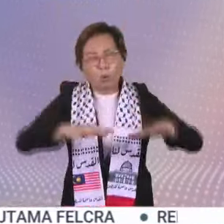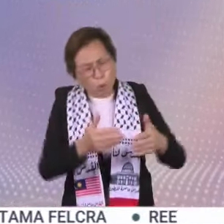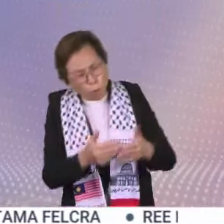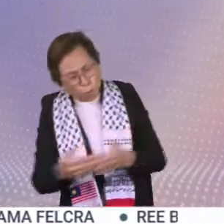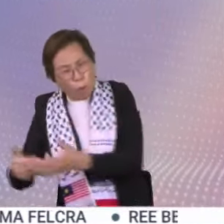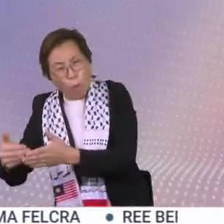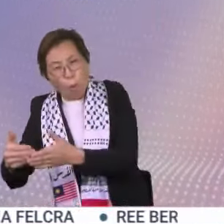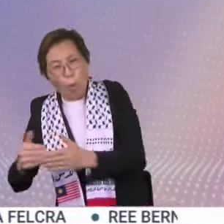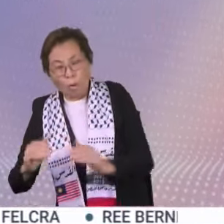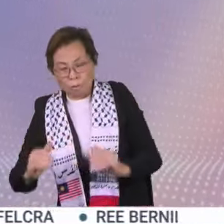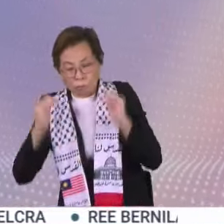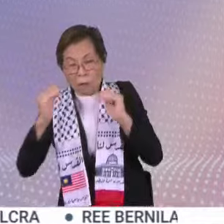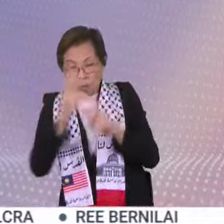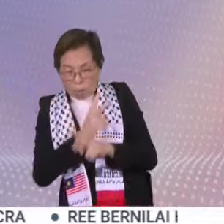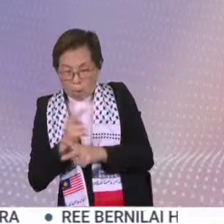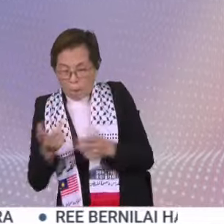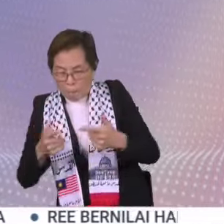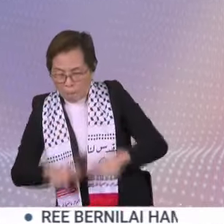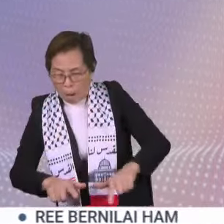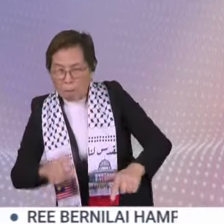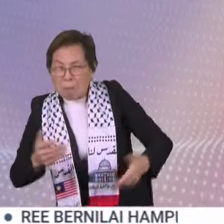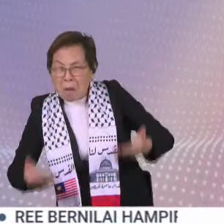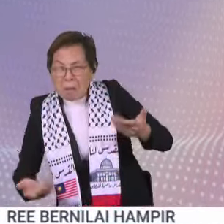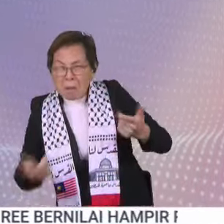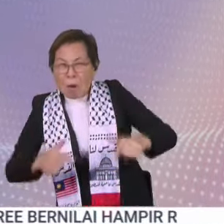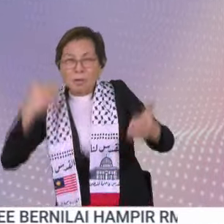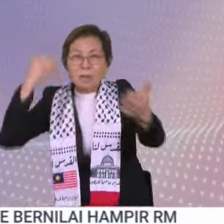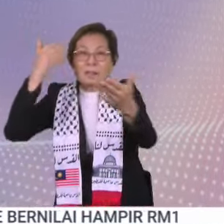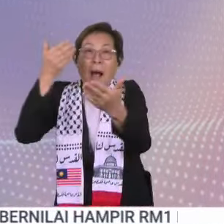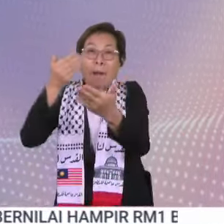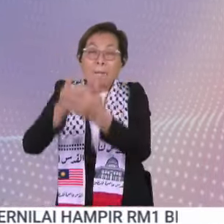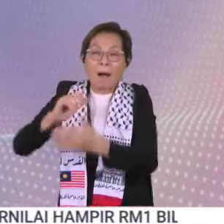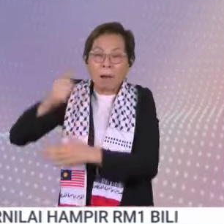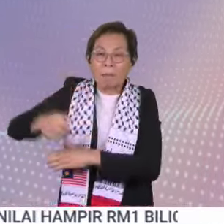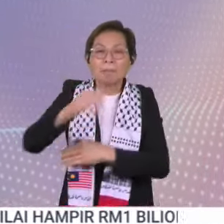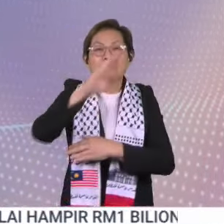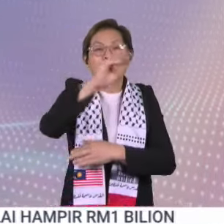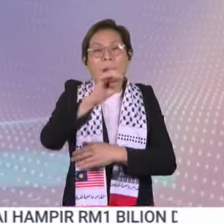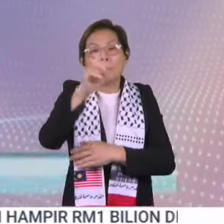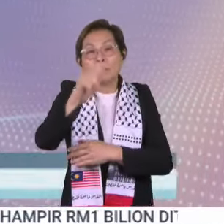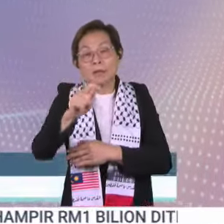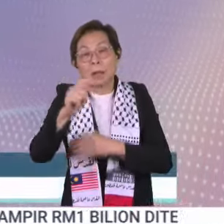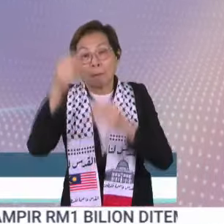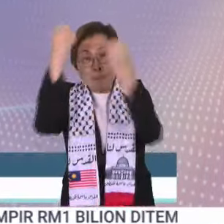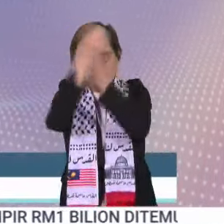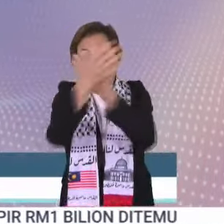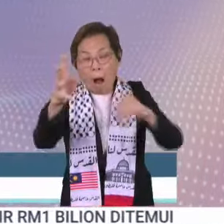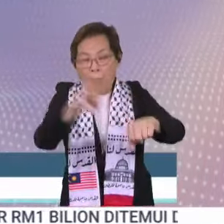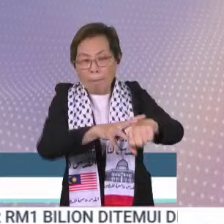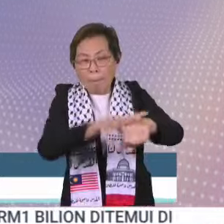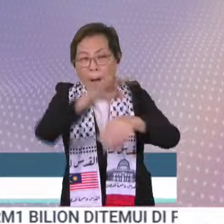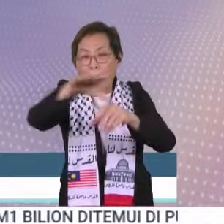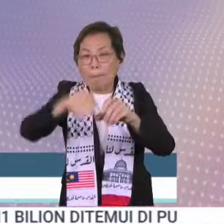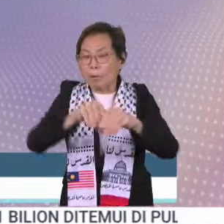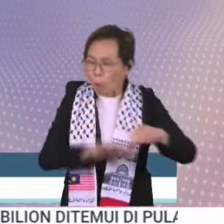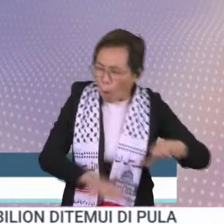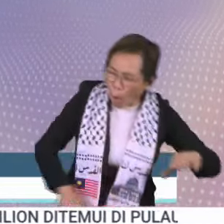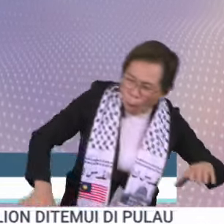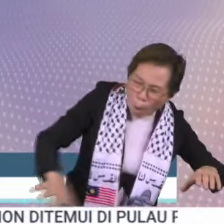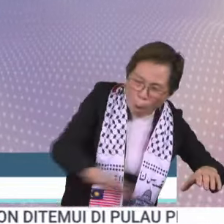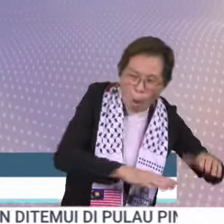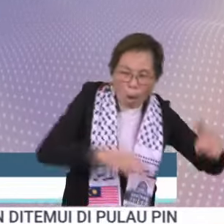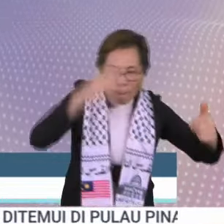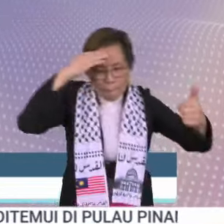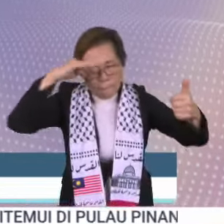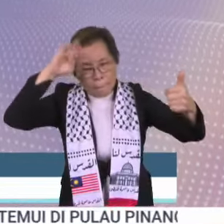sarawakujusah Diang mand i Malaysia memaklumkan amaran itu membabitkan seluruh kawasan di